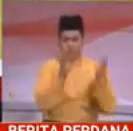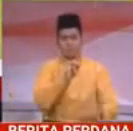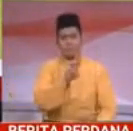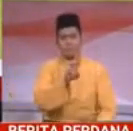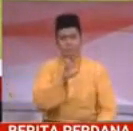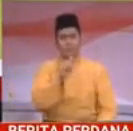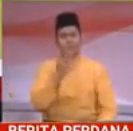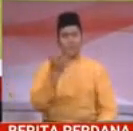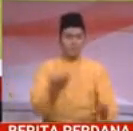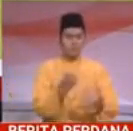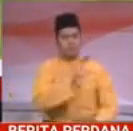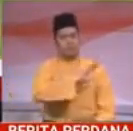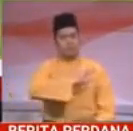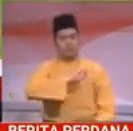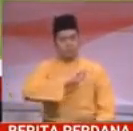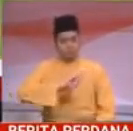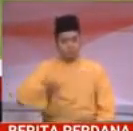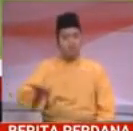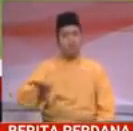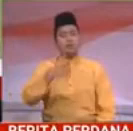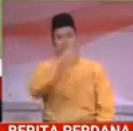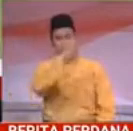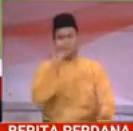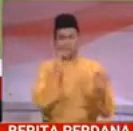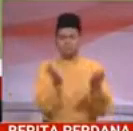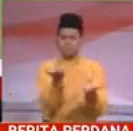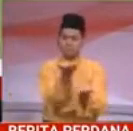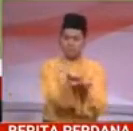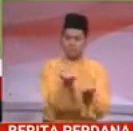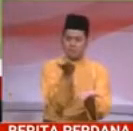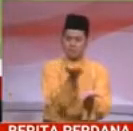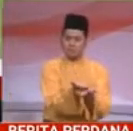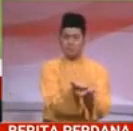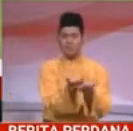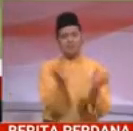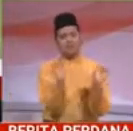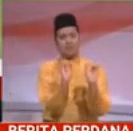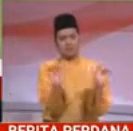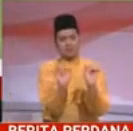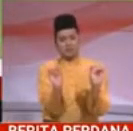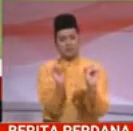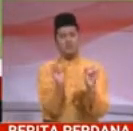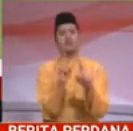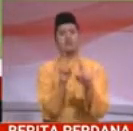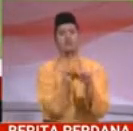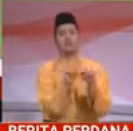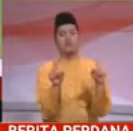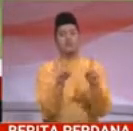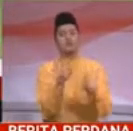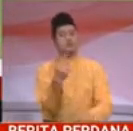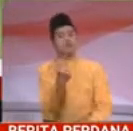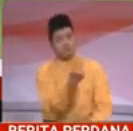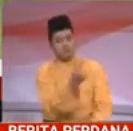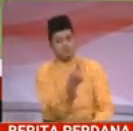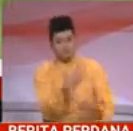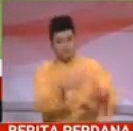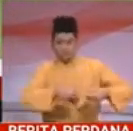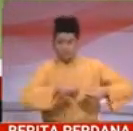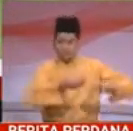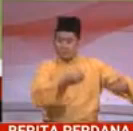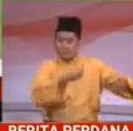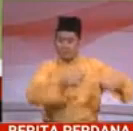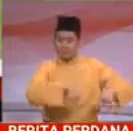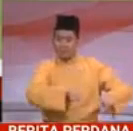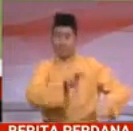tindakan pengikiran selepas gagal mata dokumen sempurna pada tari akhir pertama bulan lalu walaupun kedua-duanya telah diberi peluang oleh